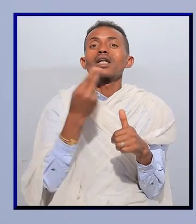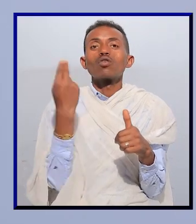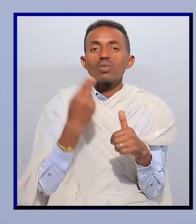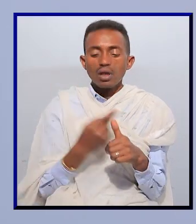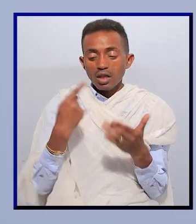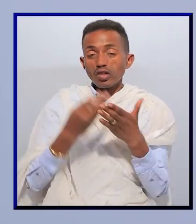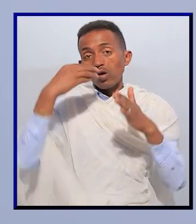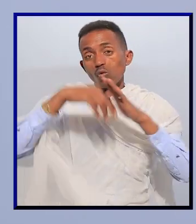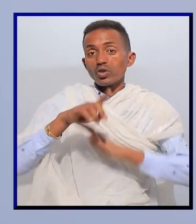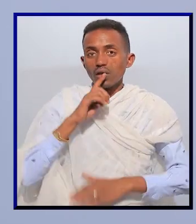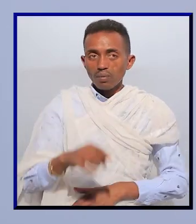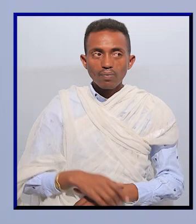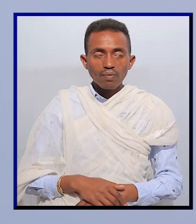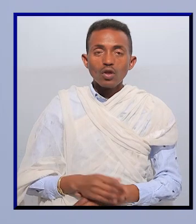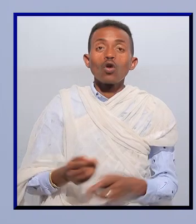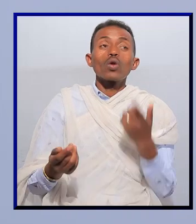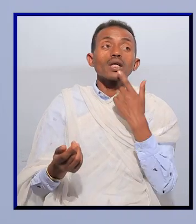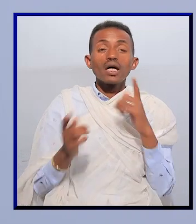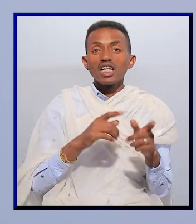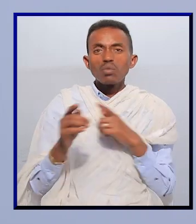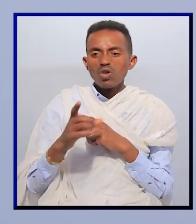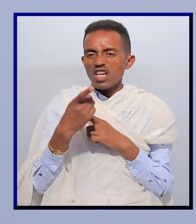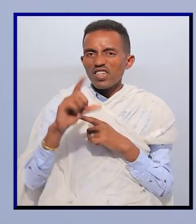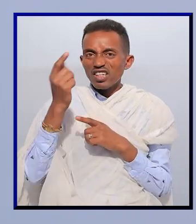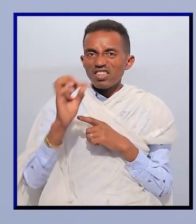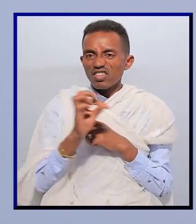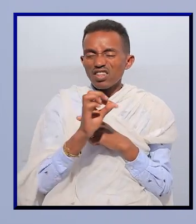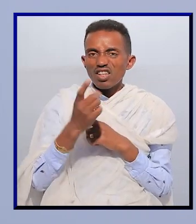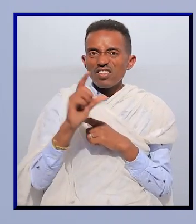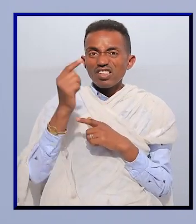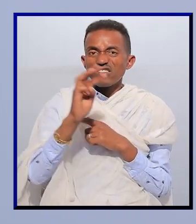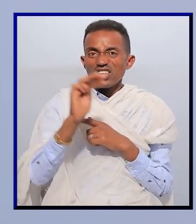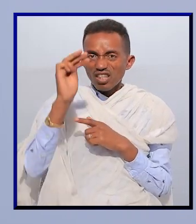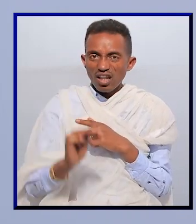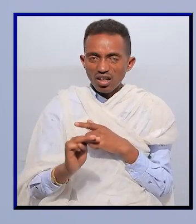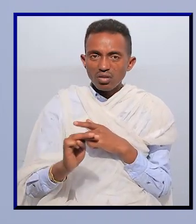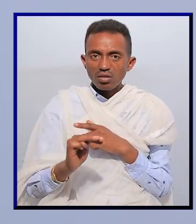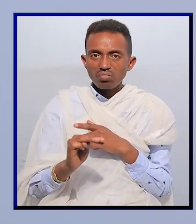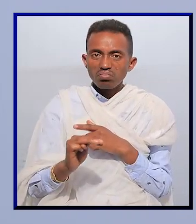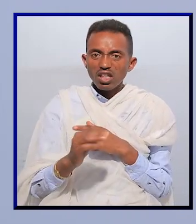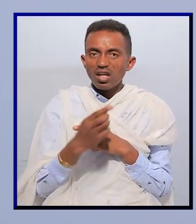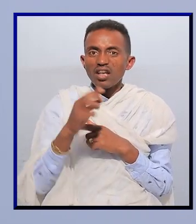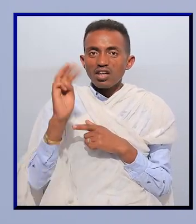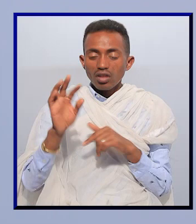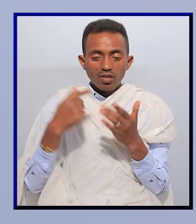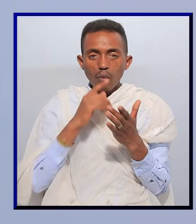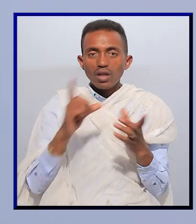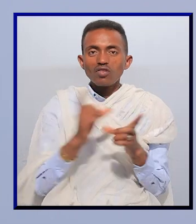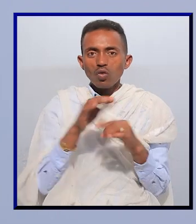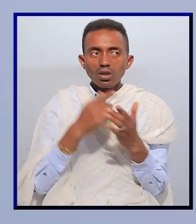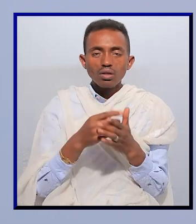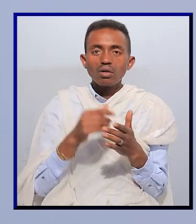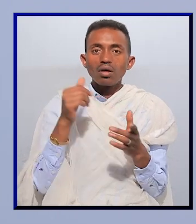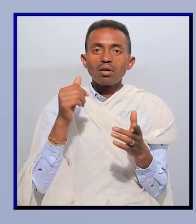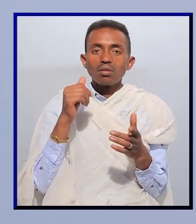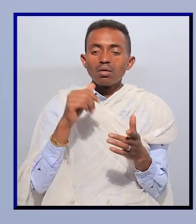እንደገና ፊንጢጣን ለወሲብነት ይጠቀሙበታል ማለት ነው። ተፈጥሮው የቆሻሻ ማስወገጃ ተደርጎ የተሰራን